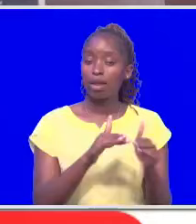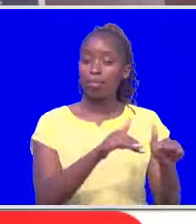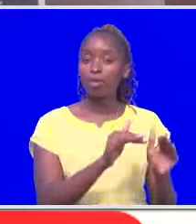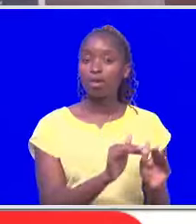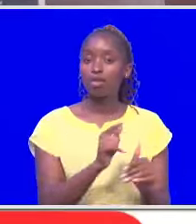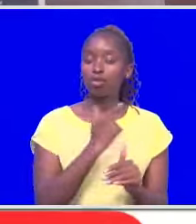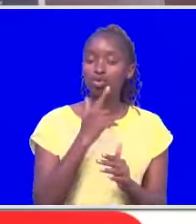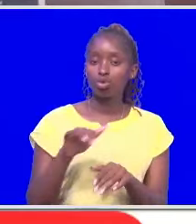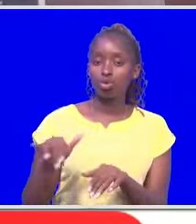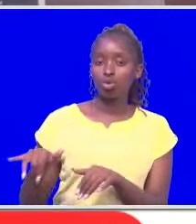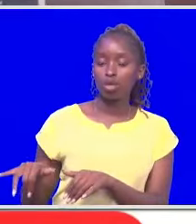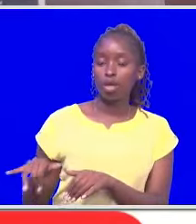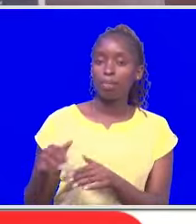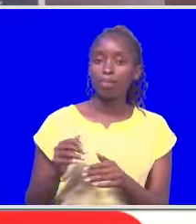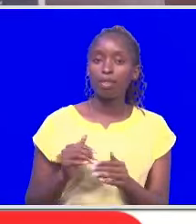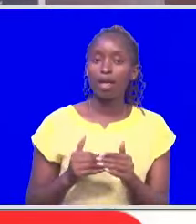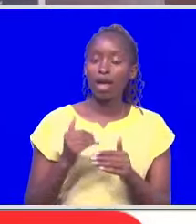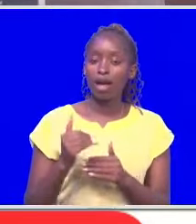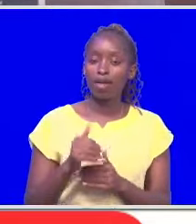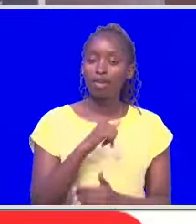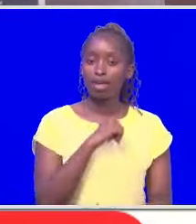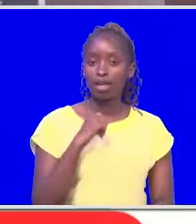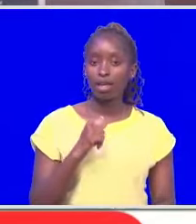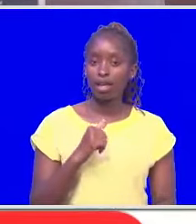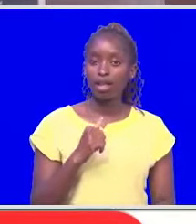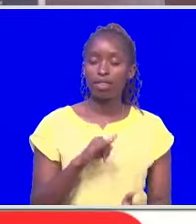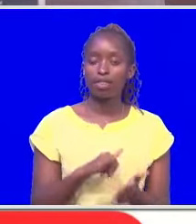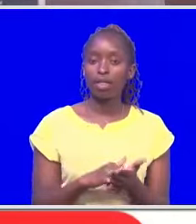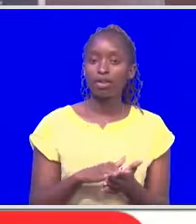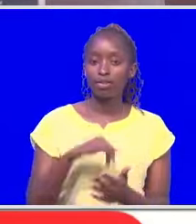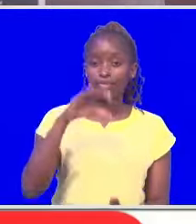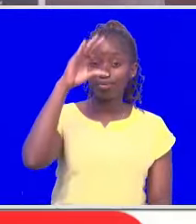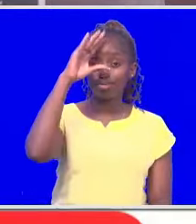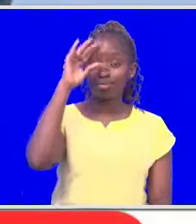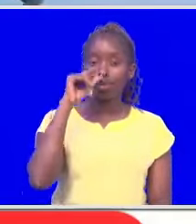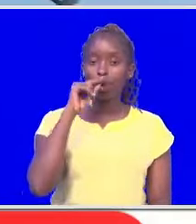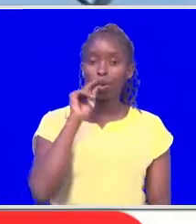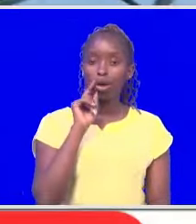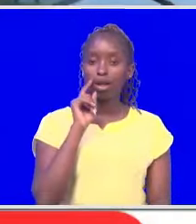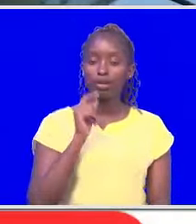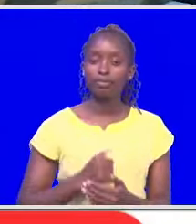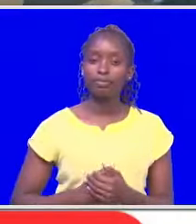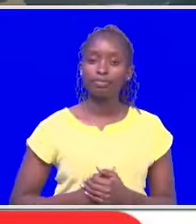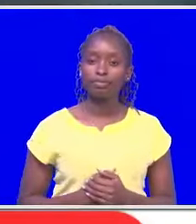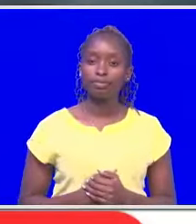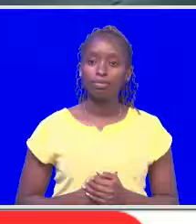ndege iliyomuua mkuu wa majeshi Jenerali Francis Ogolla.